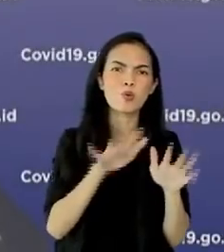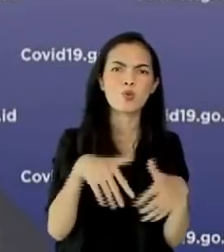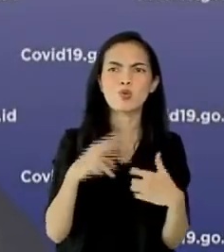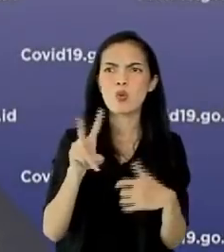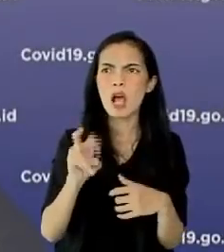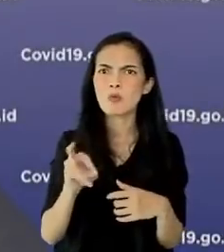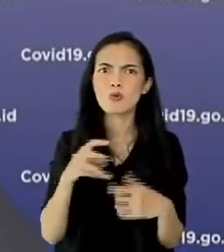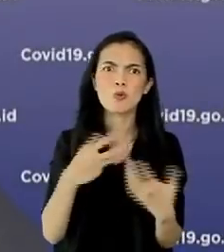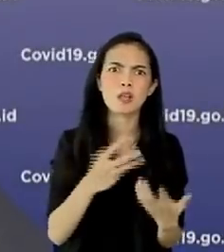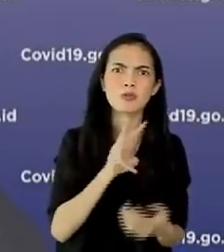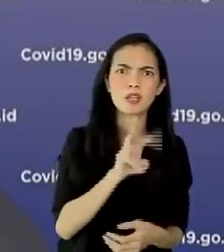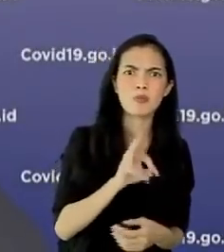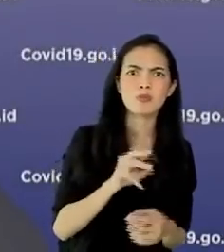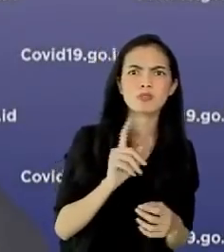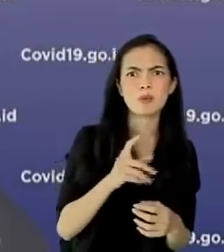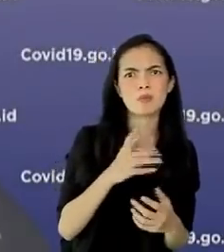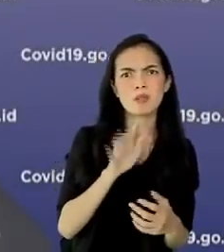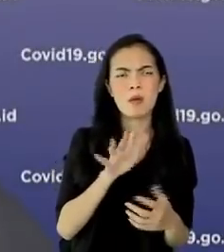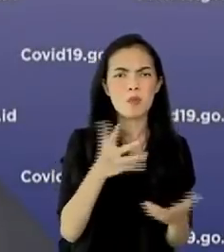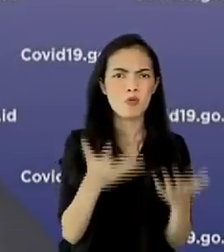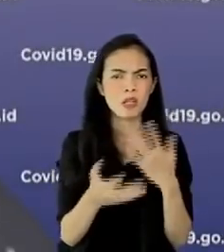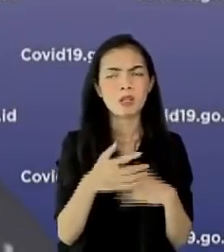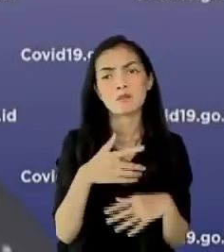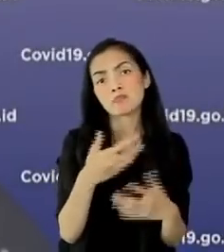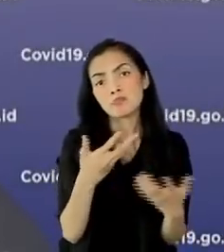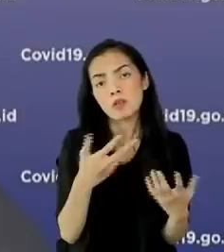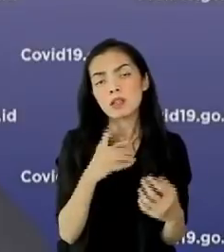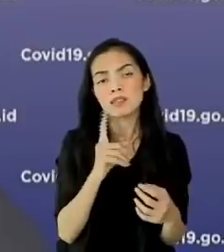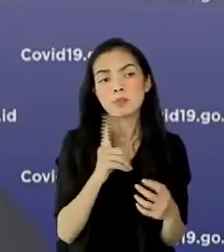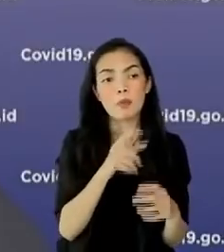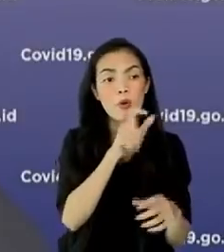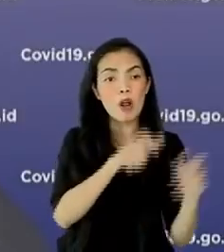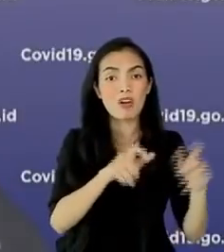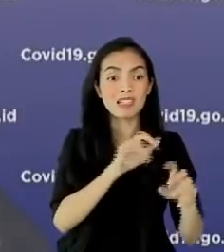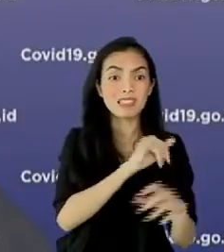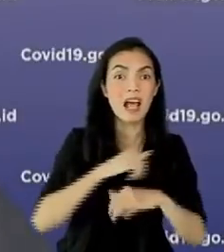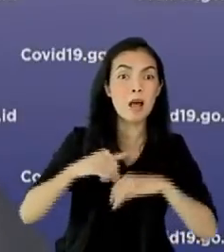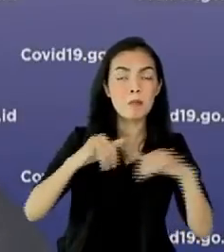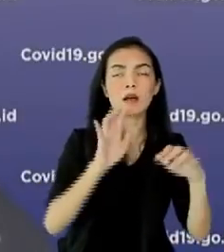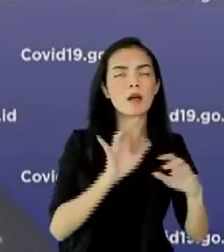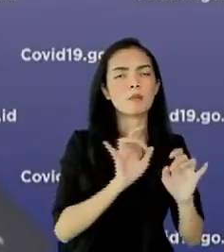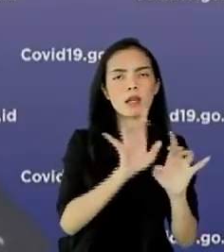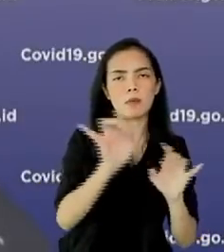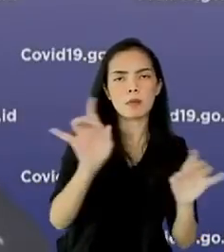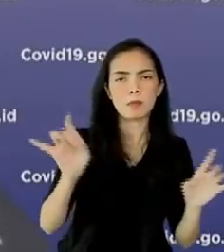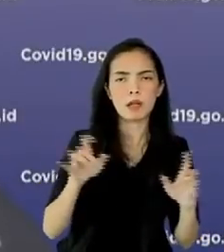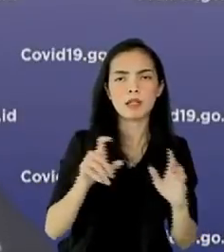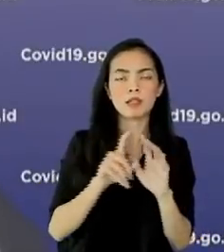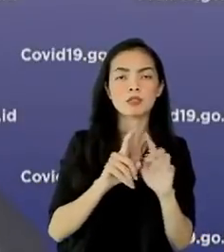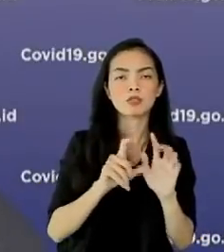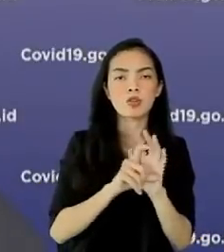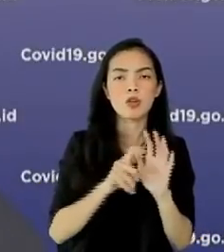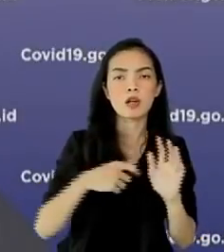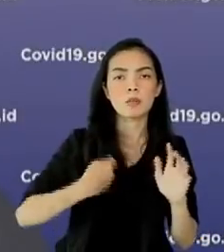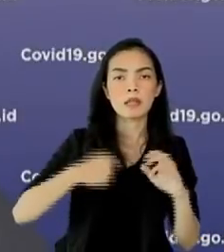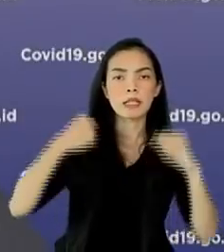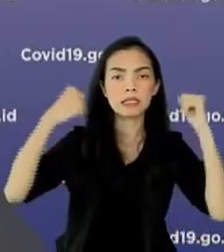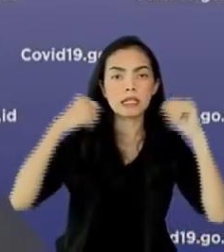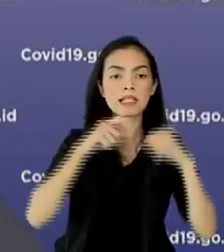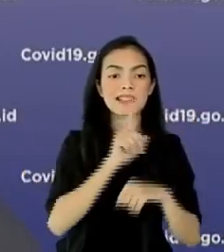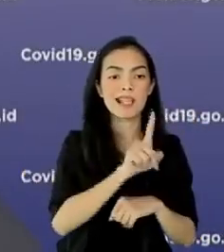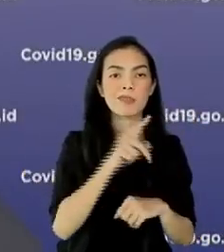20, 30, atau cuma 5, karena kan masing-masing orang berbeda. Tapi mungkin ya tadi lah, let's say dari Kementerian Kesehatan